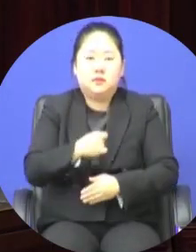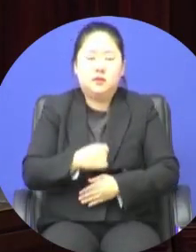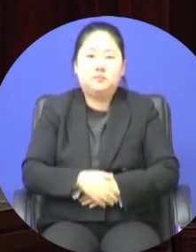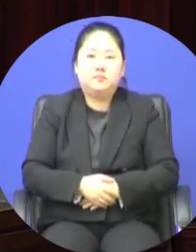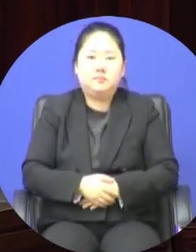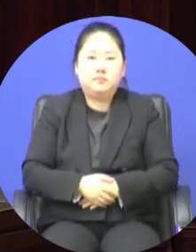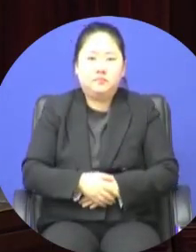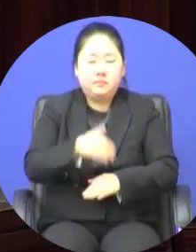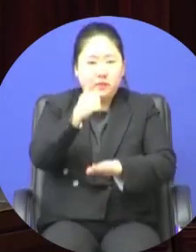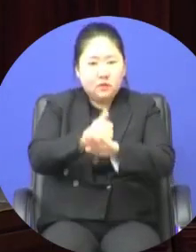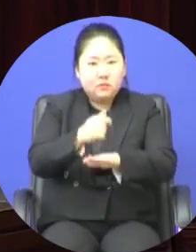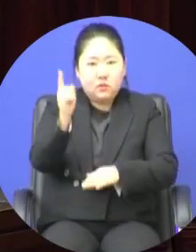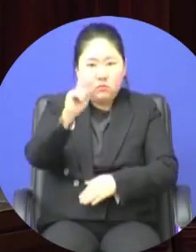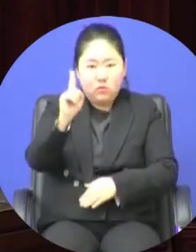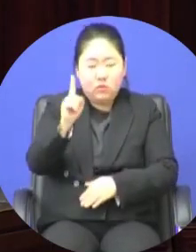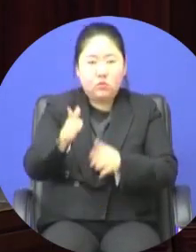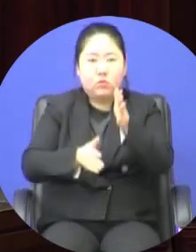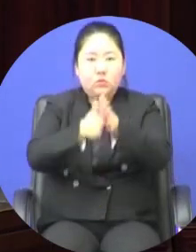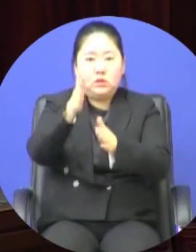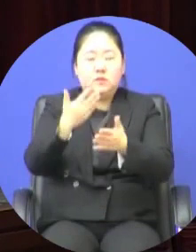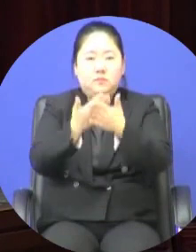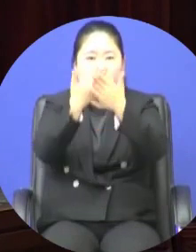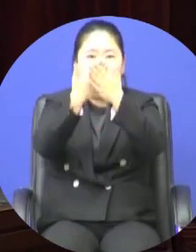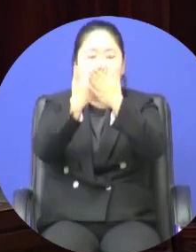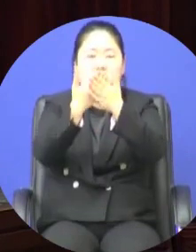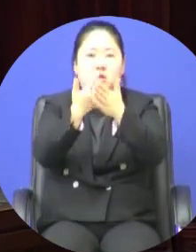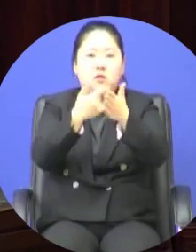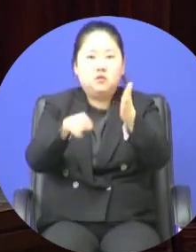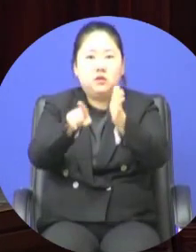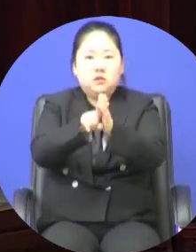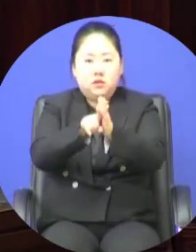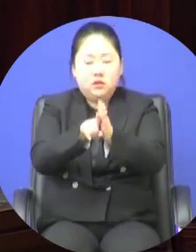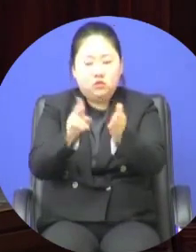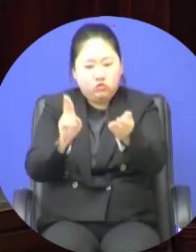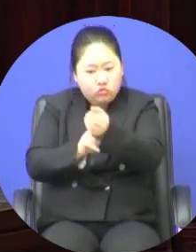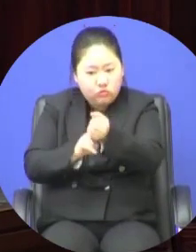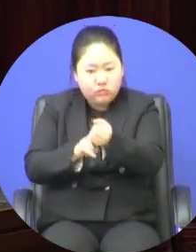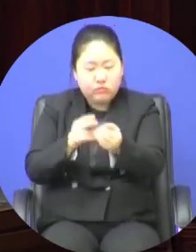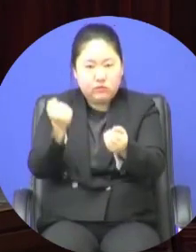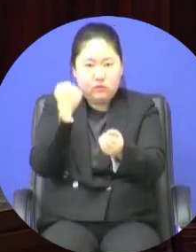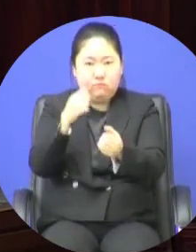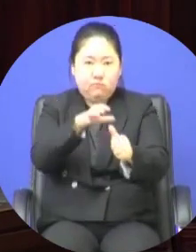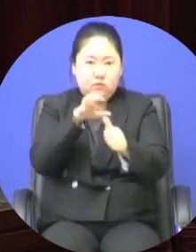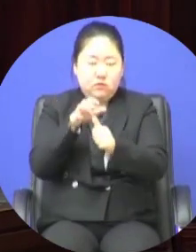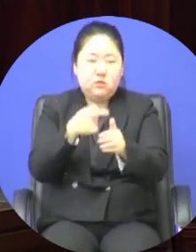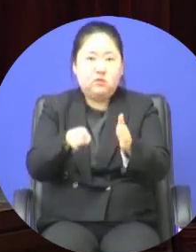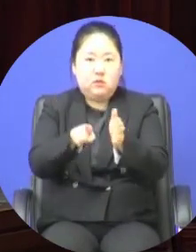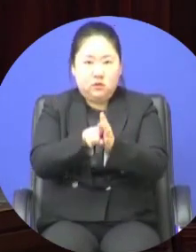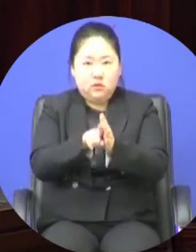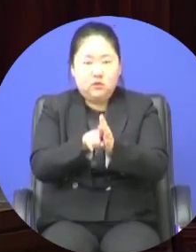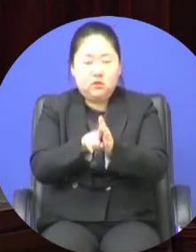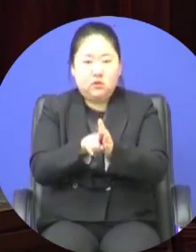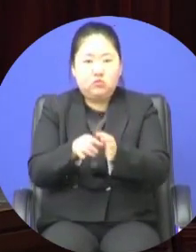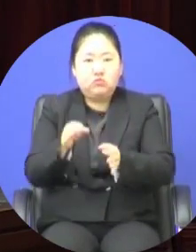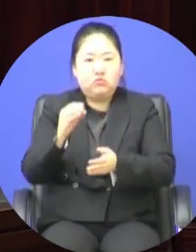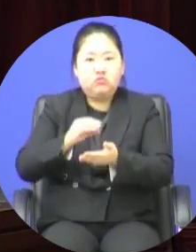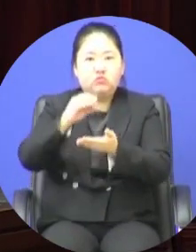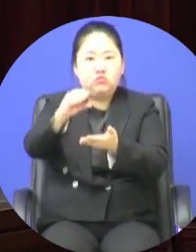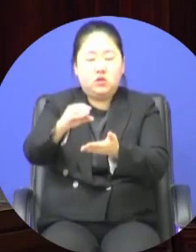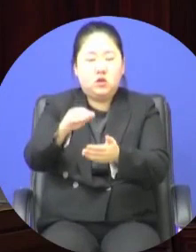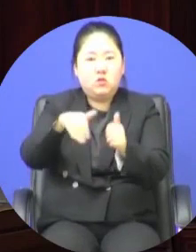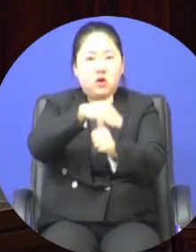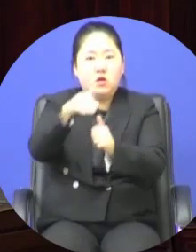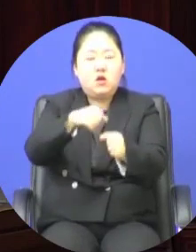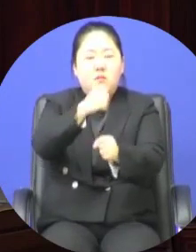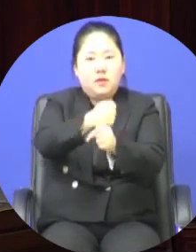끝으로 도시의 성장 잠재력을 높이고 도시 발전의 토대가 되는 사업에 투자하겠습니다. 투자 유치 환경을 조성하고